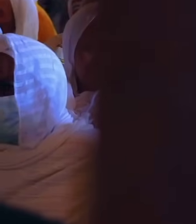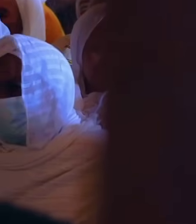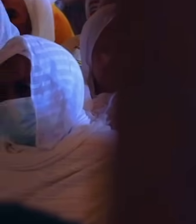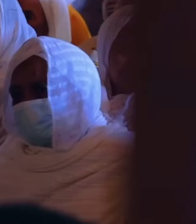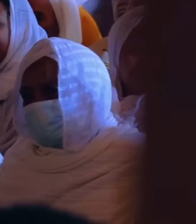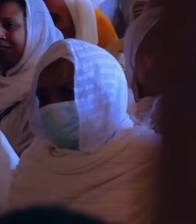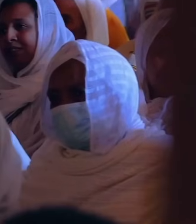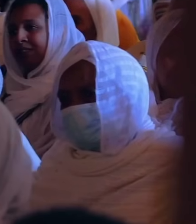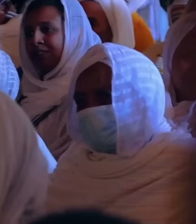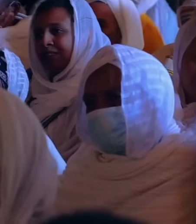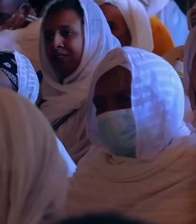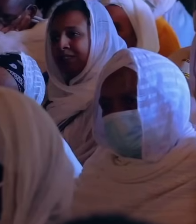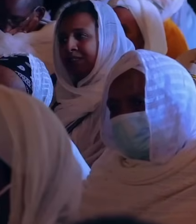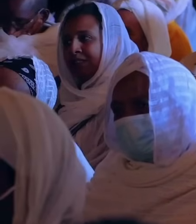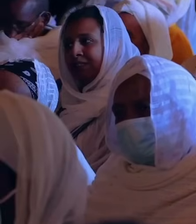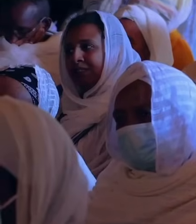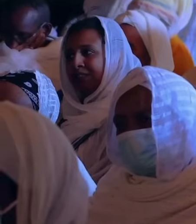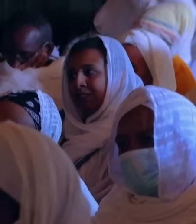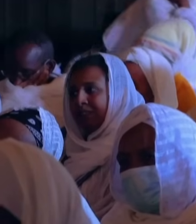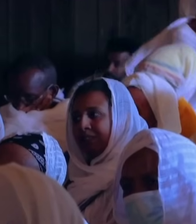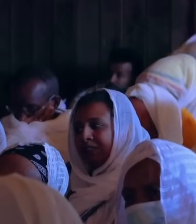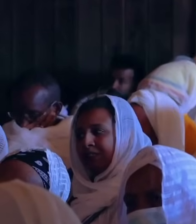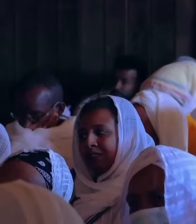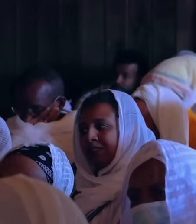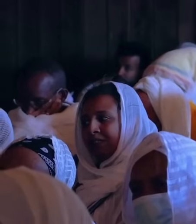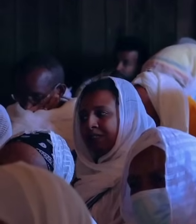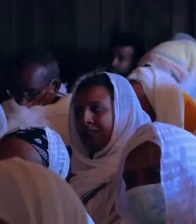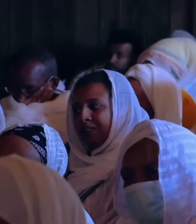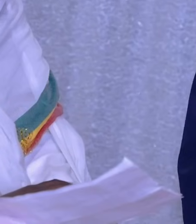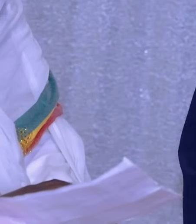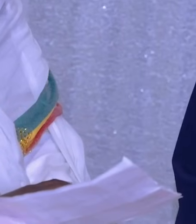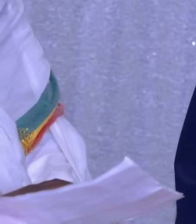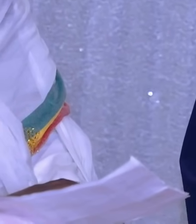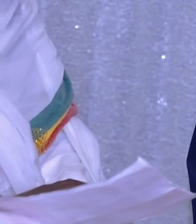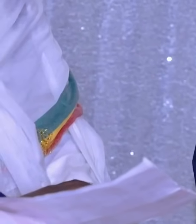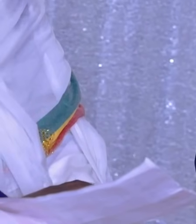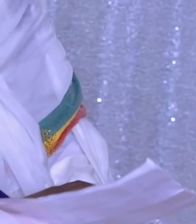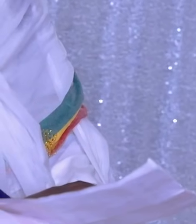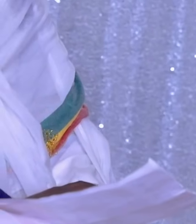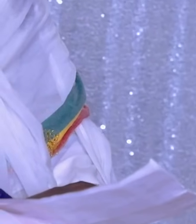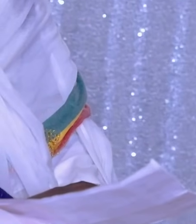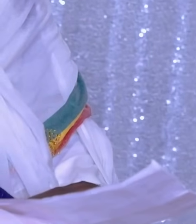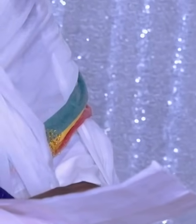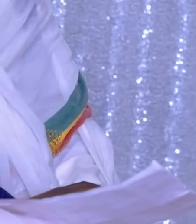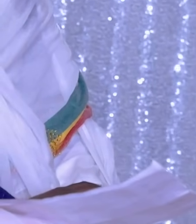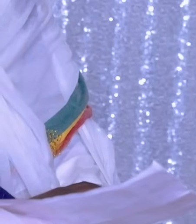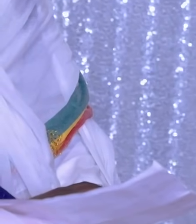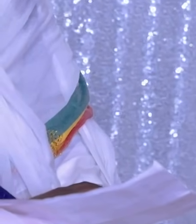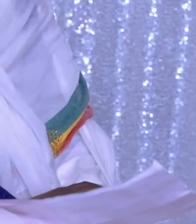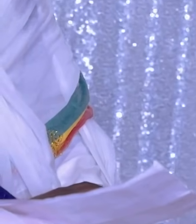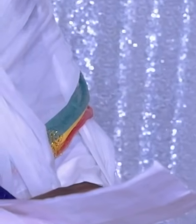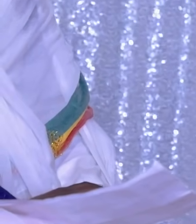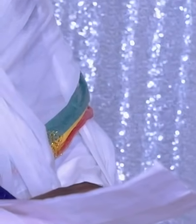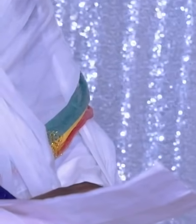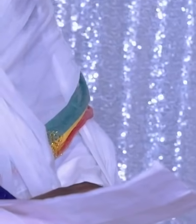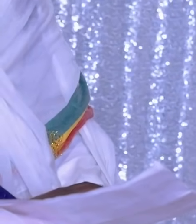ተመልከቱ ስለዚህ እንደ ክርስቲያን ነው ምንነጋገረው በመጽሐፍ ቅዱስ ነው